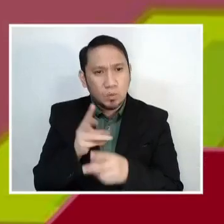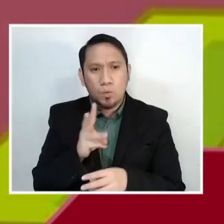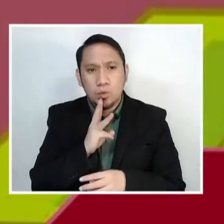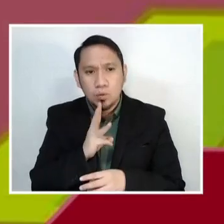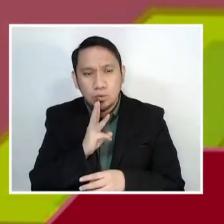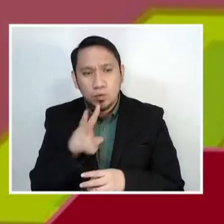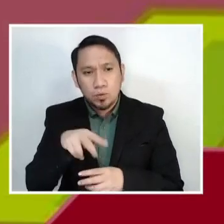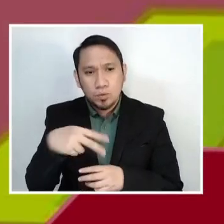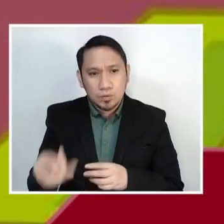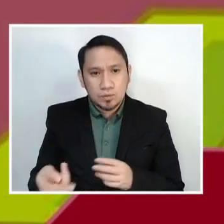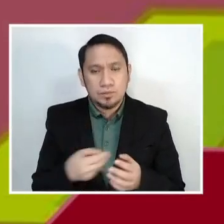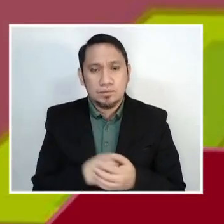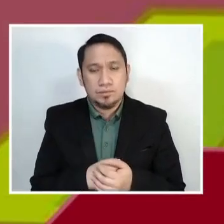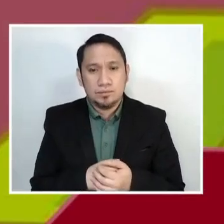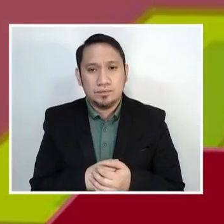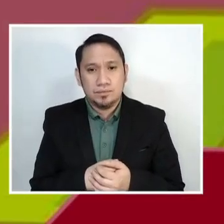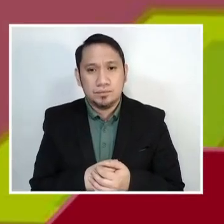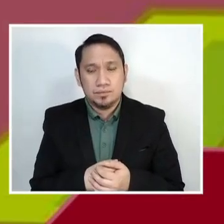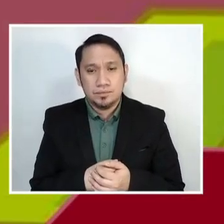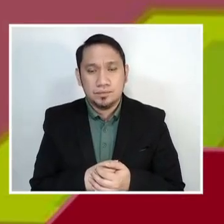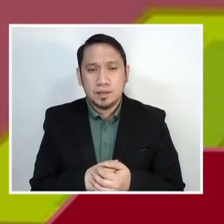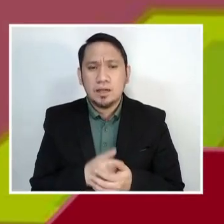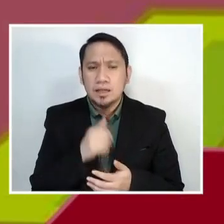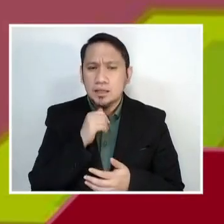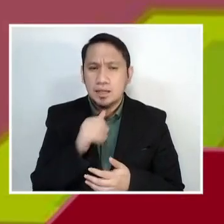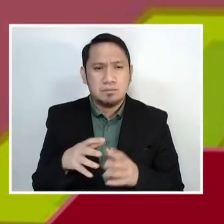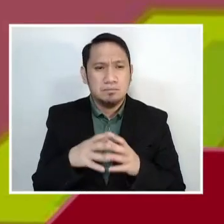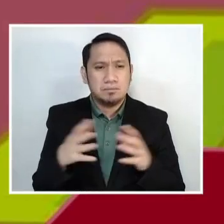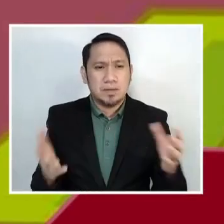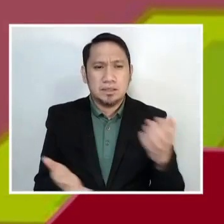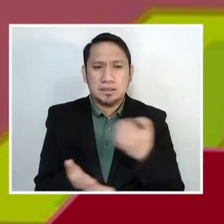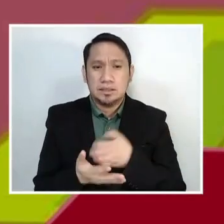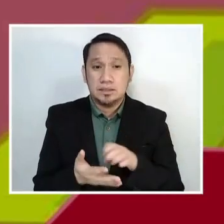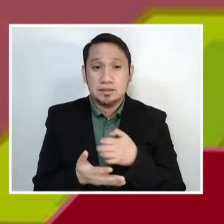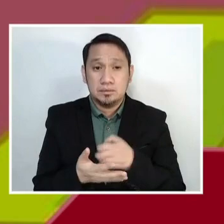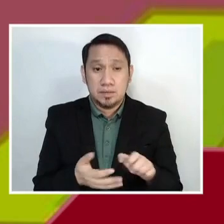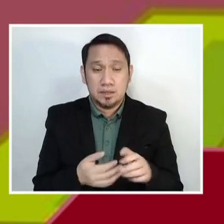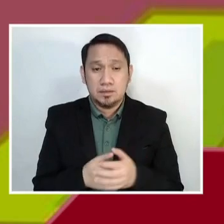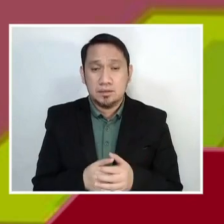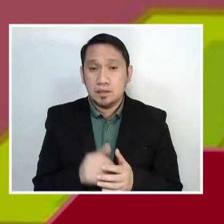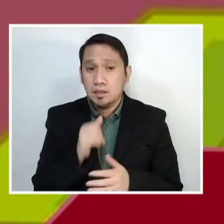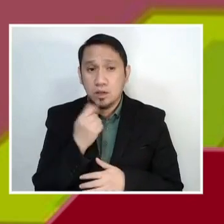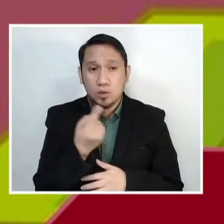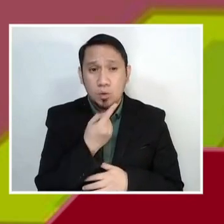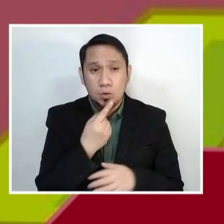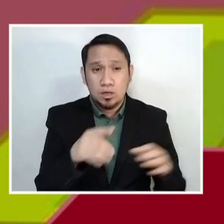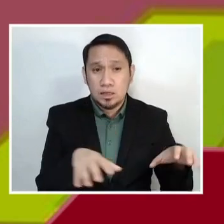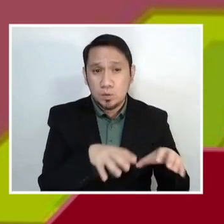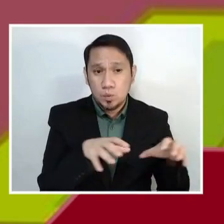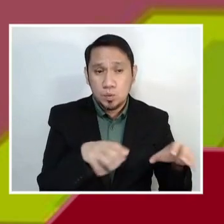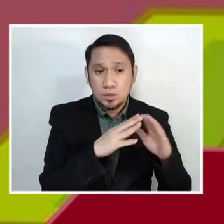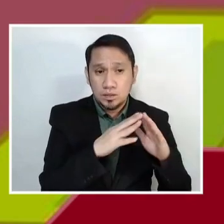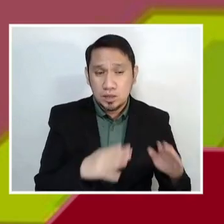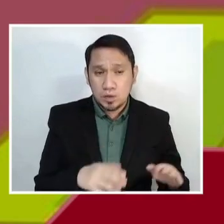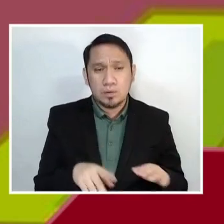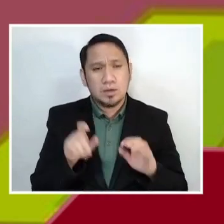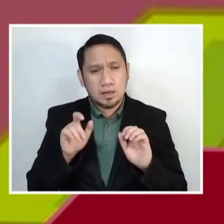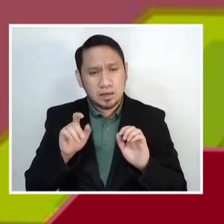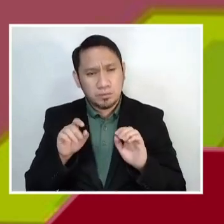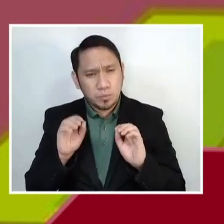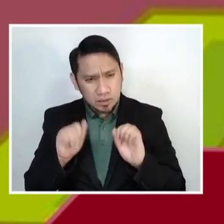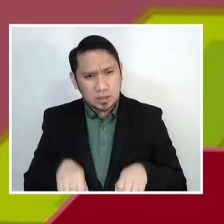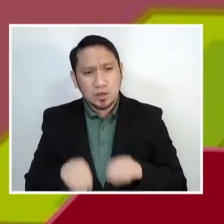At hindi kailangan gumastos. Bukod sa mga gawaing bahay, pwede rin silang turuan ng mga larong Pinoy tulad ng